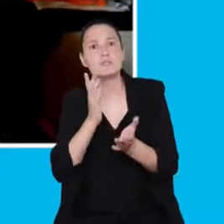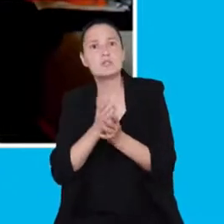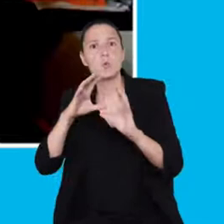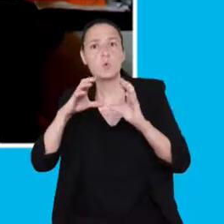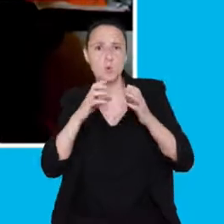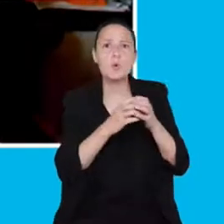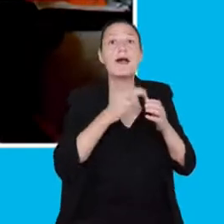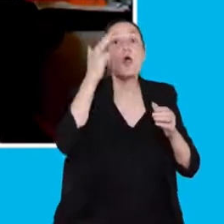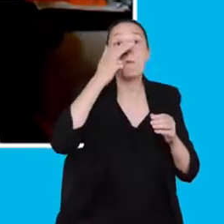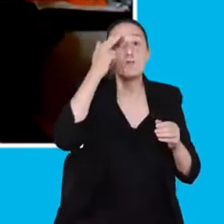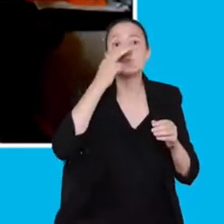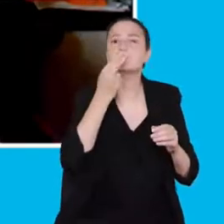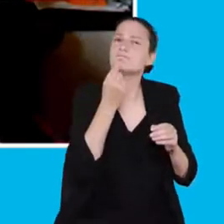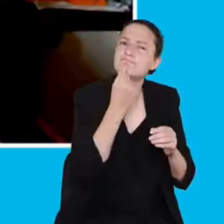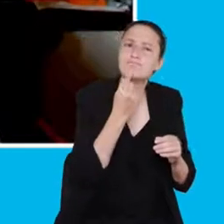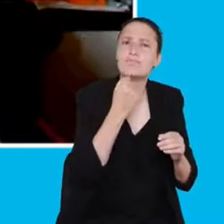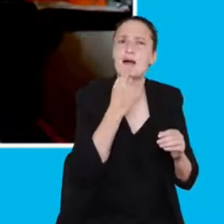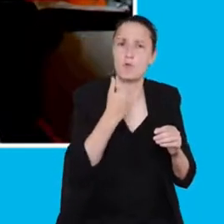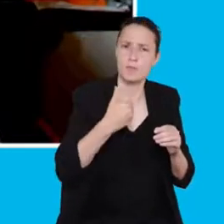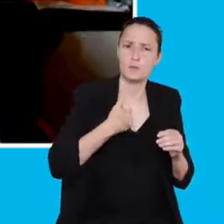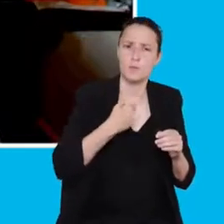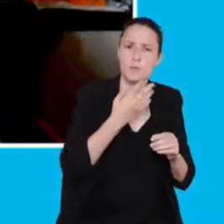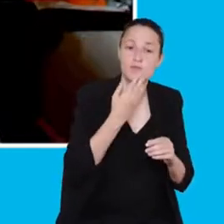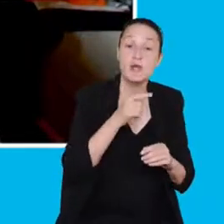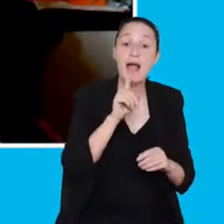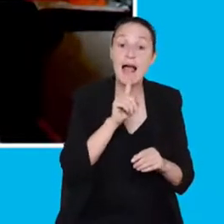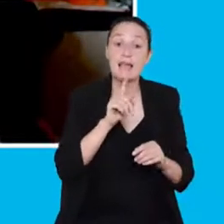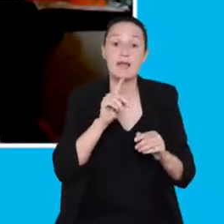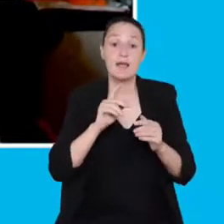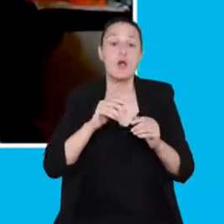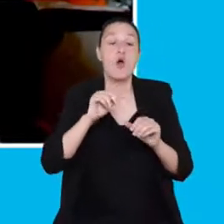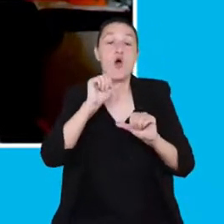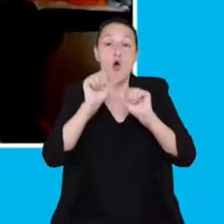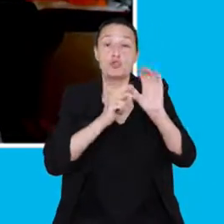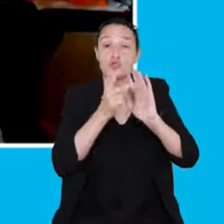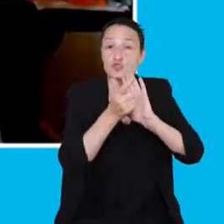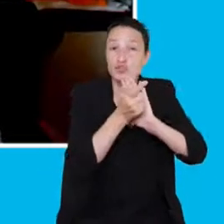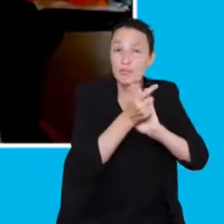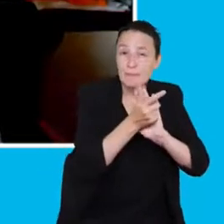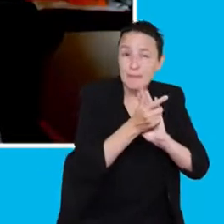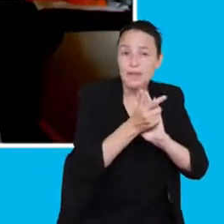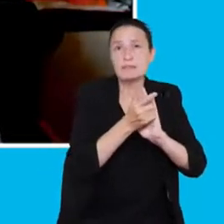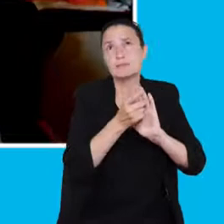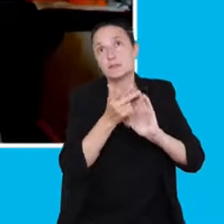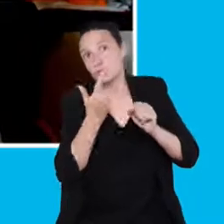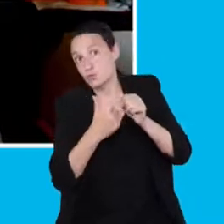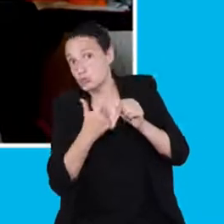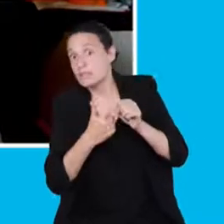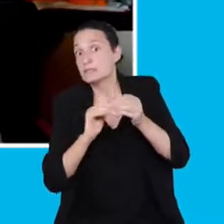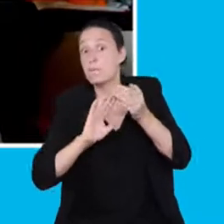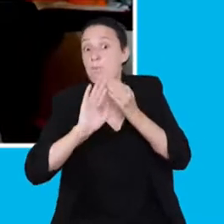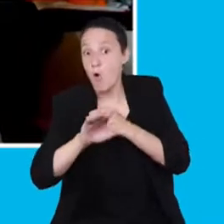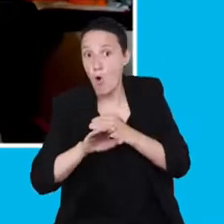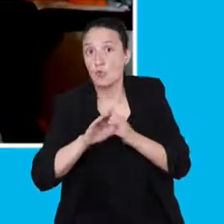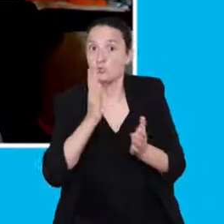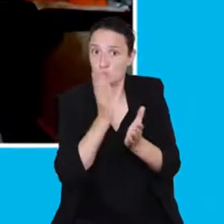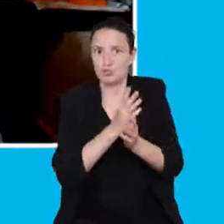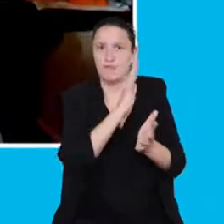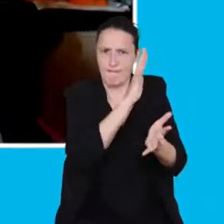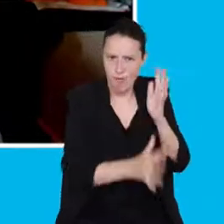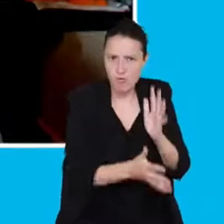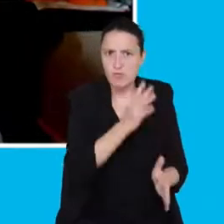mało mówiliśmy, ale po roku 17, czy nawet po roku 20, jak już się skończyła